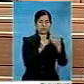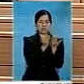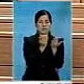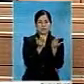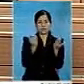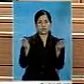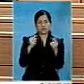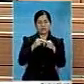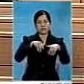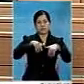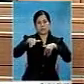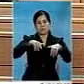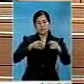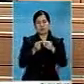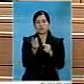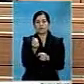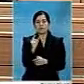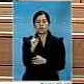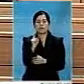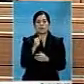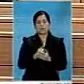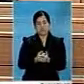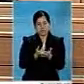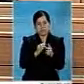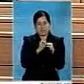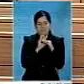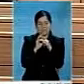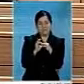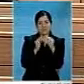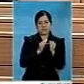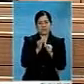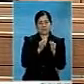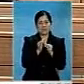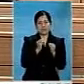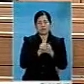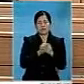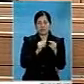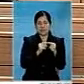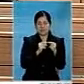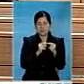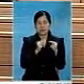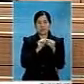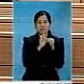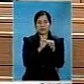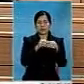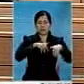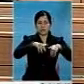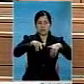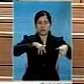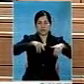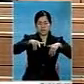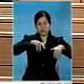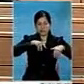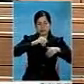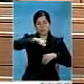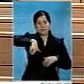อบสั้นๆครับทุกเรื่องที่ผมอธิบายมายึดโยงกับพี่น้องประชาชนในฐานะเป็นตัวแทนเป็นเจ้าของอำนาจ